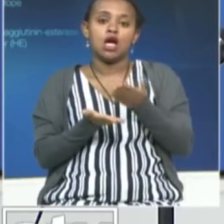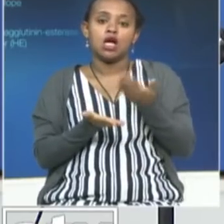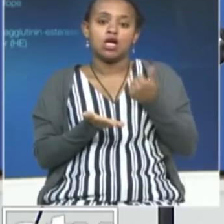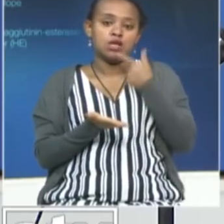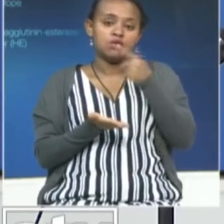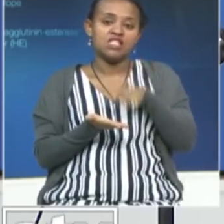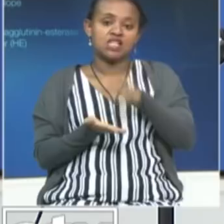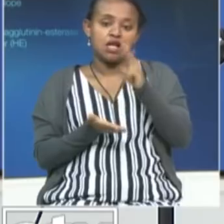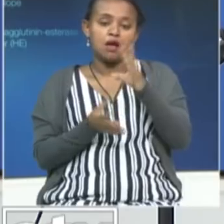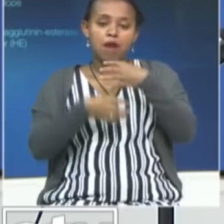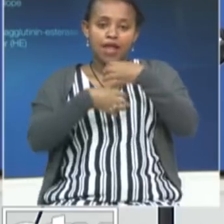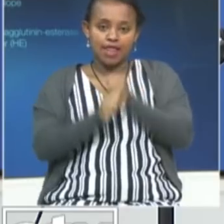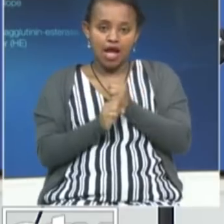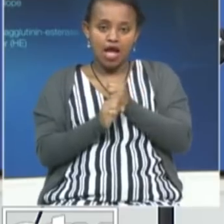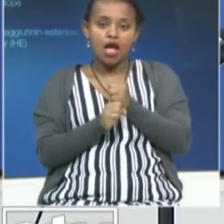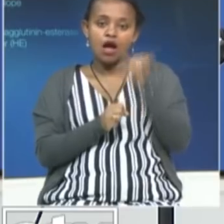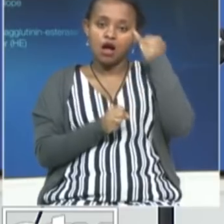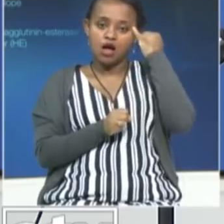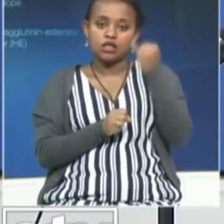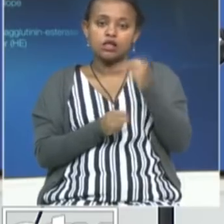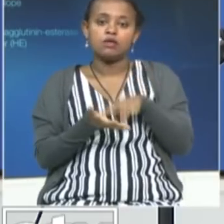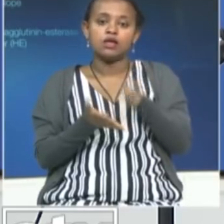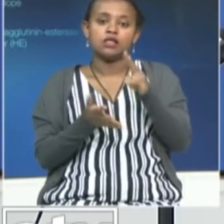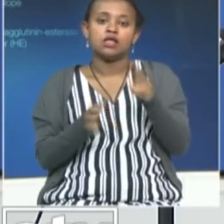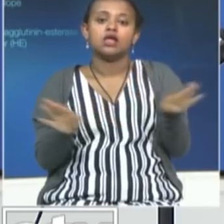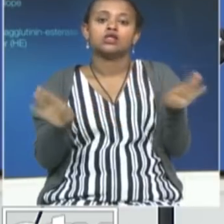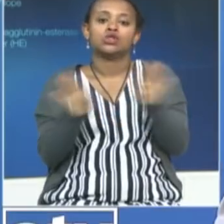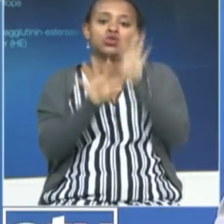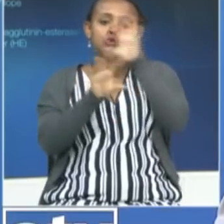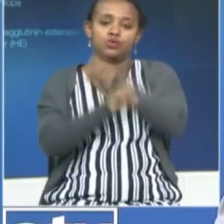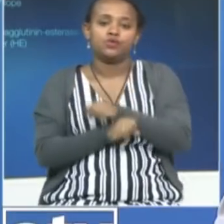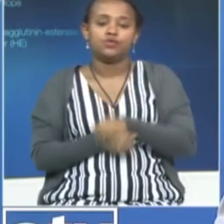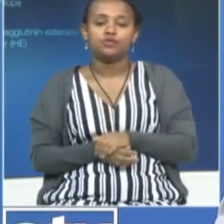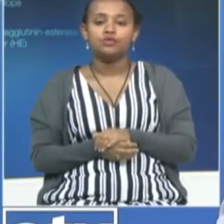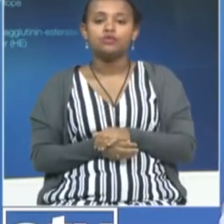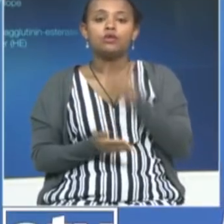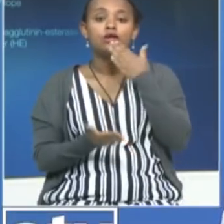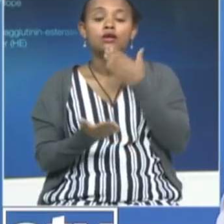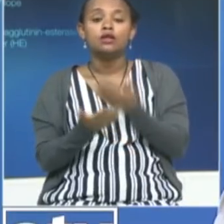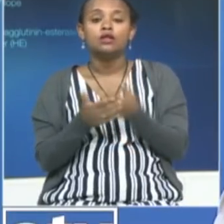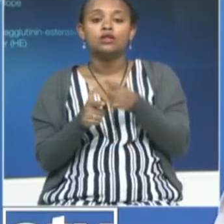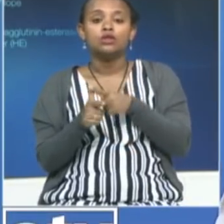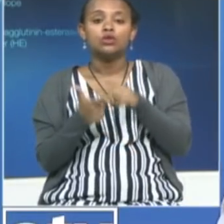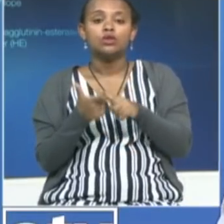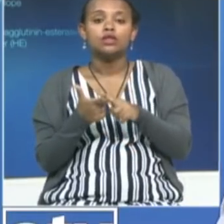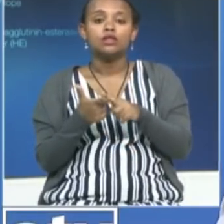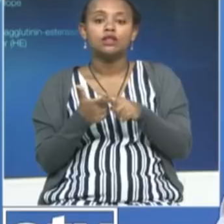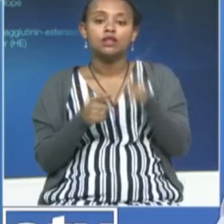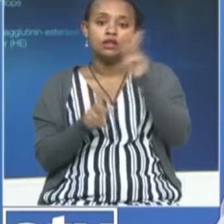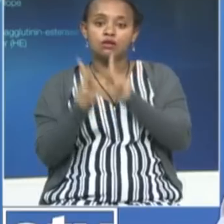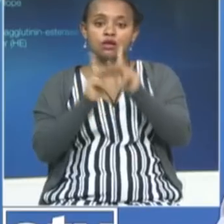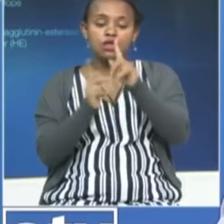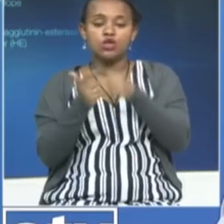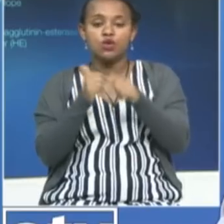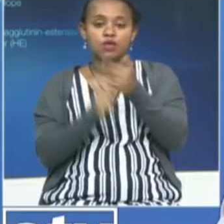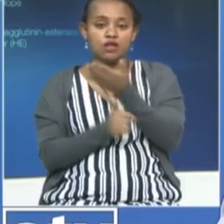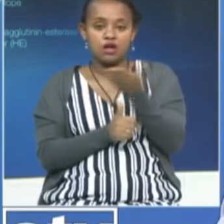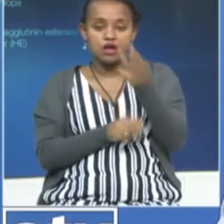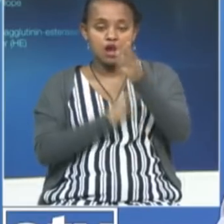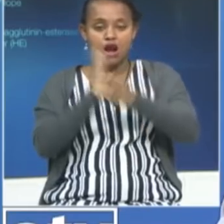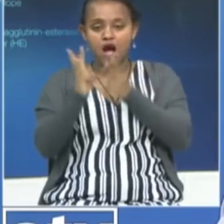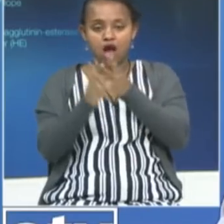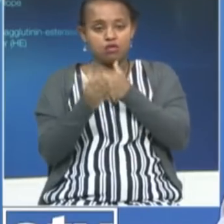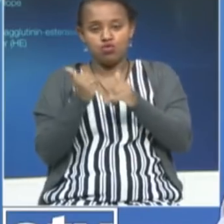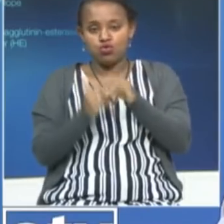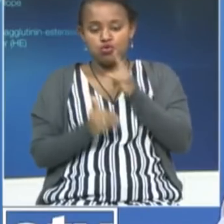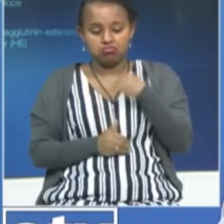ላይ የማጠቃለያ ሐሳብ እናንሳና ይህን ዝግጅት እንቋጭ። ጥሩ። እንግዲህ ማህበረሰቡ አሁን የመጣብን ነገር ለዓለም ሁሉ ነው፣